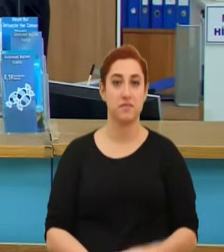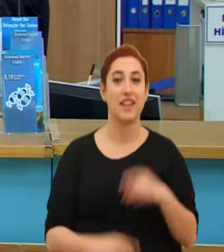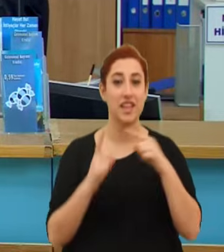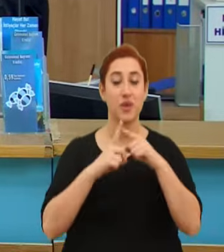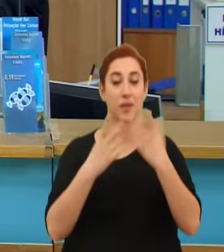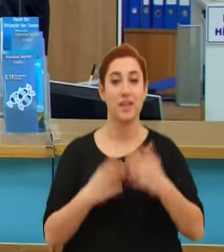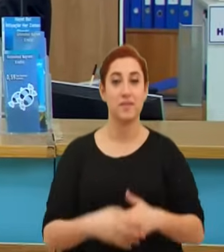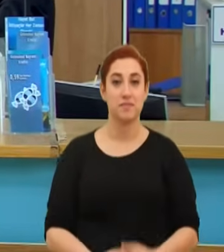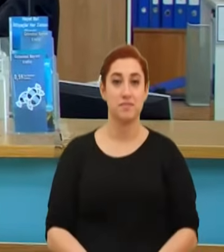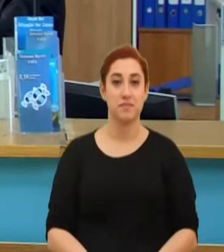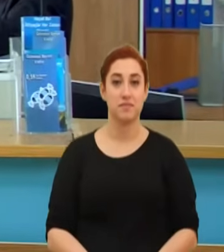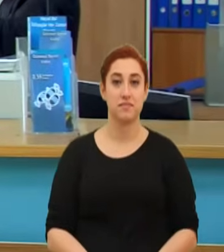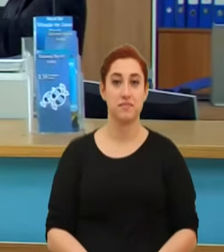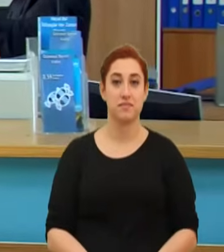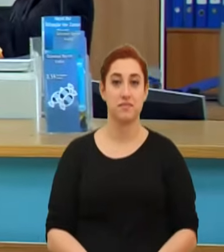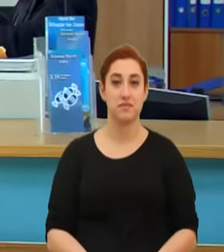Teşekkür ederim.